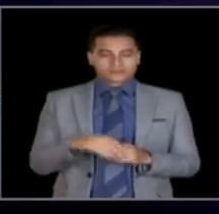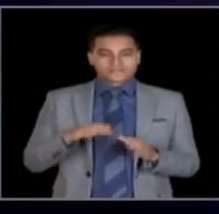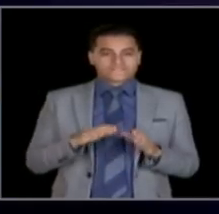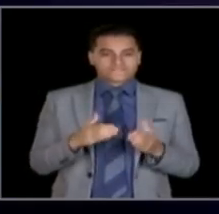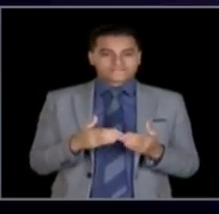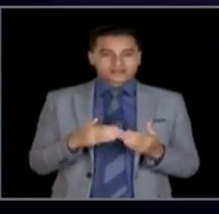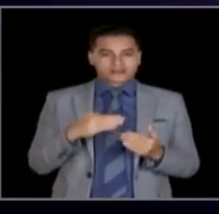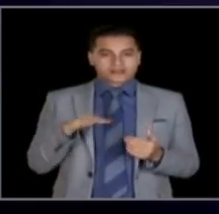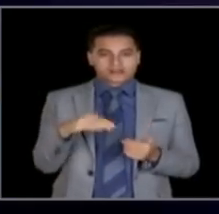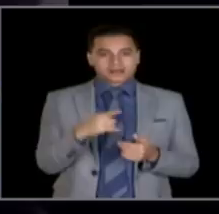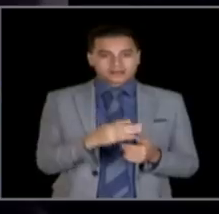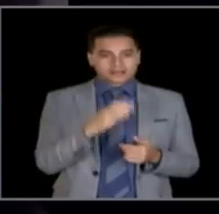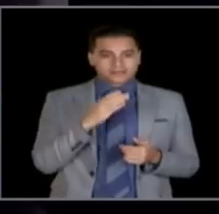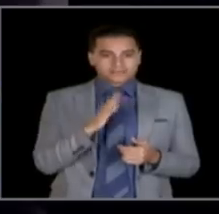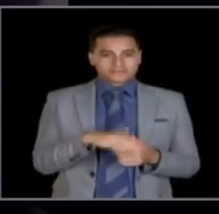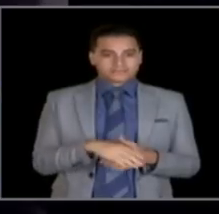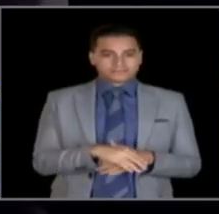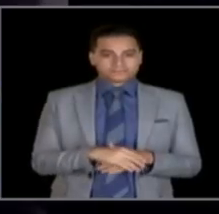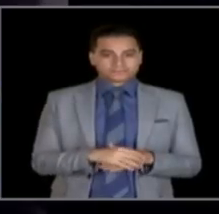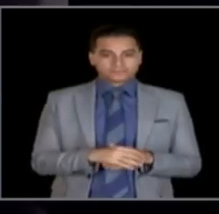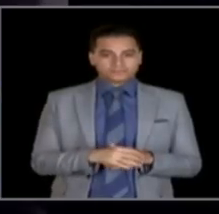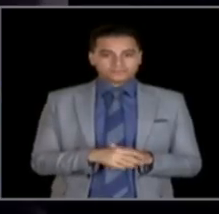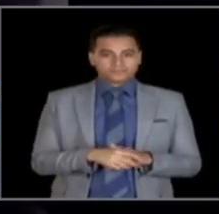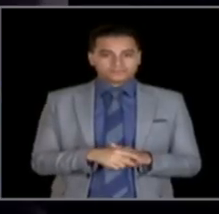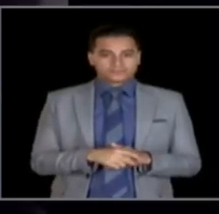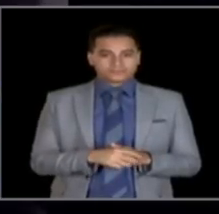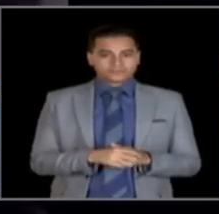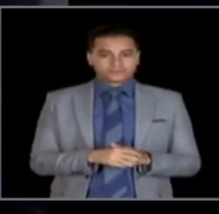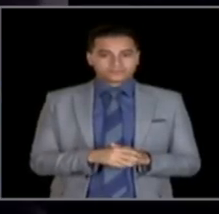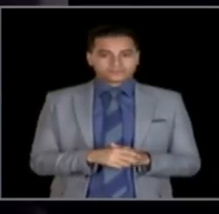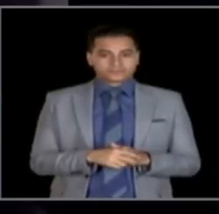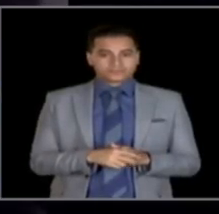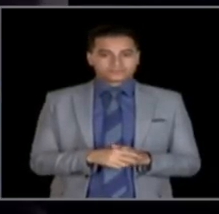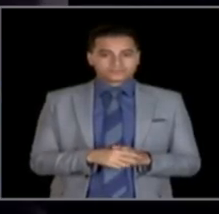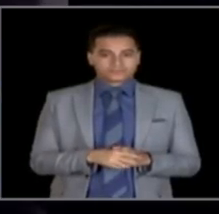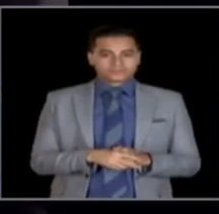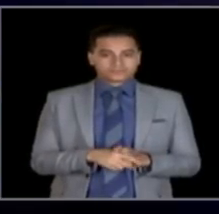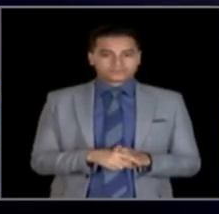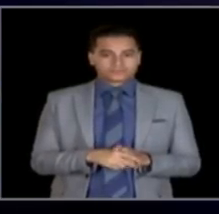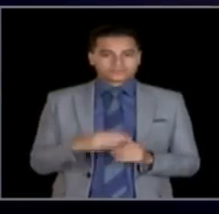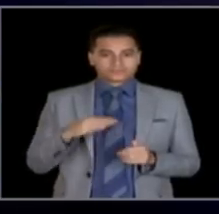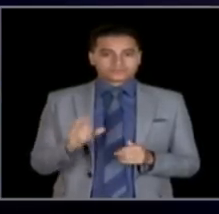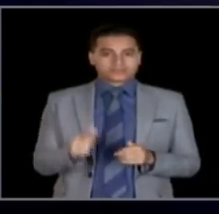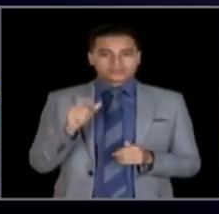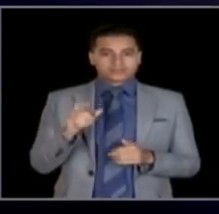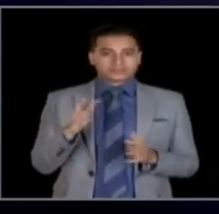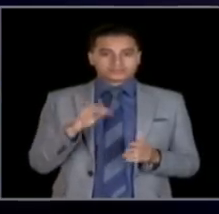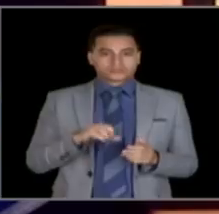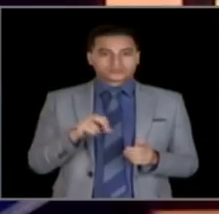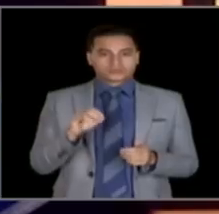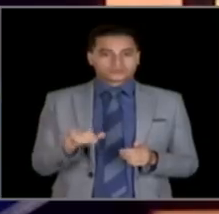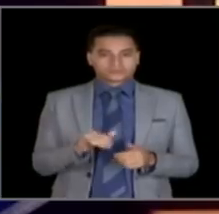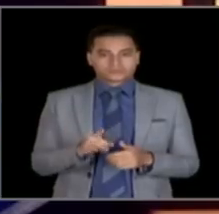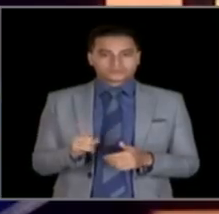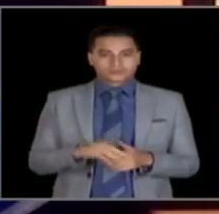فريق أليجيترز عندكم إجابة؟ أخد إجابة حالا. حنان شوقي؟ حنان شوقي نفس إجابتك؟